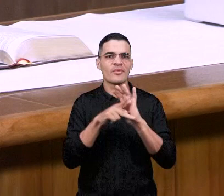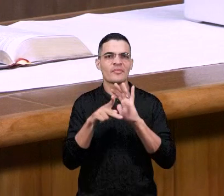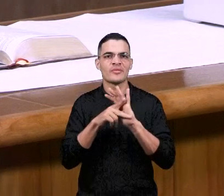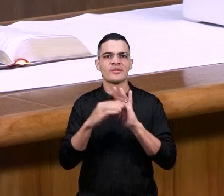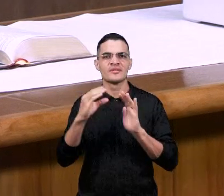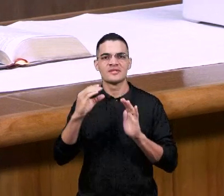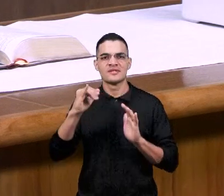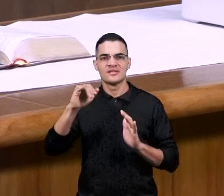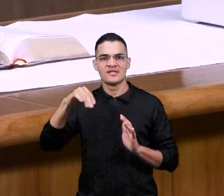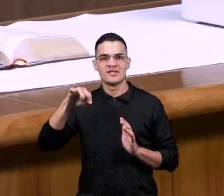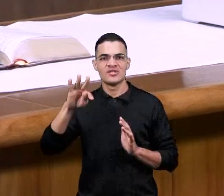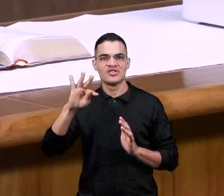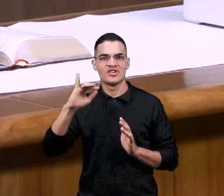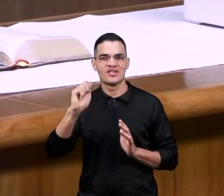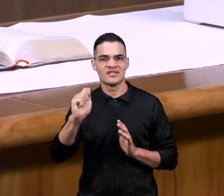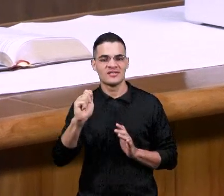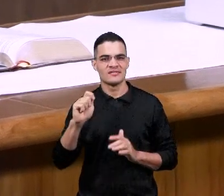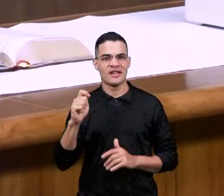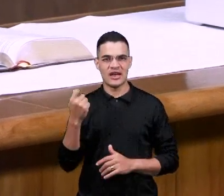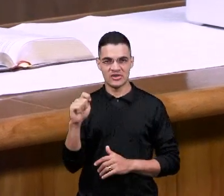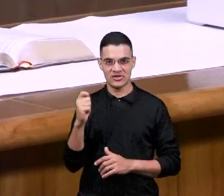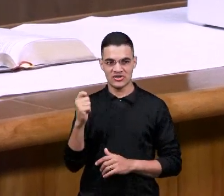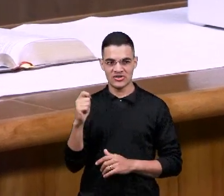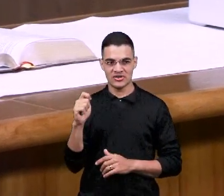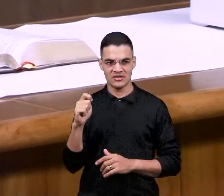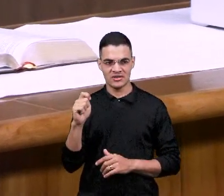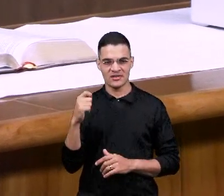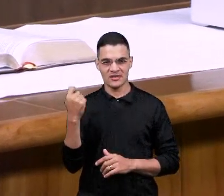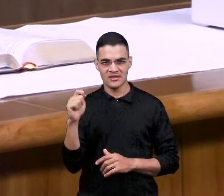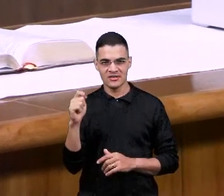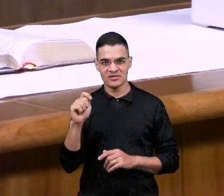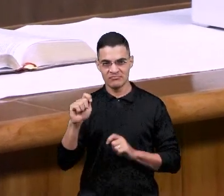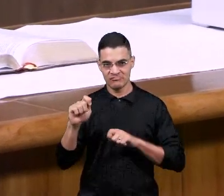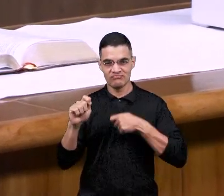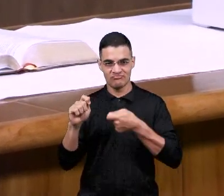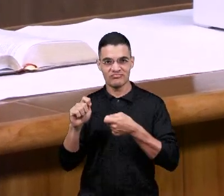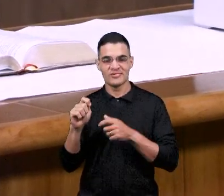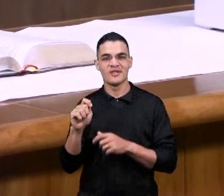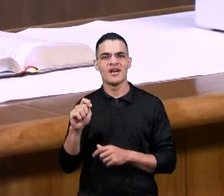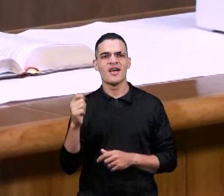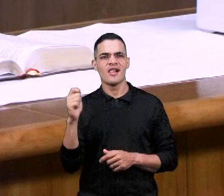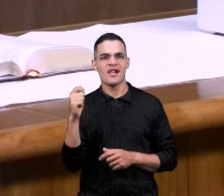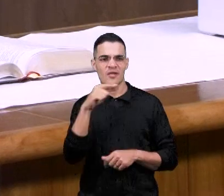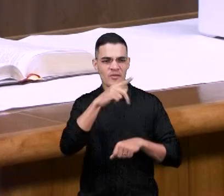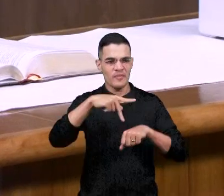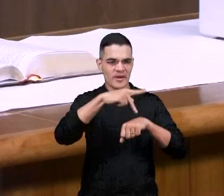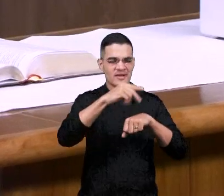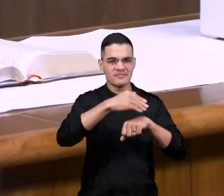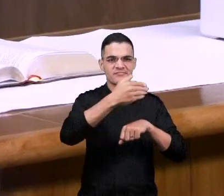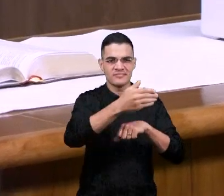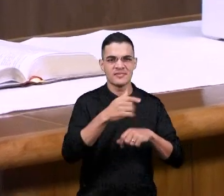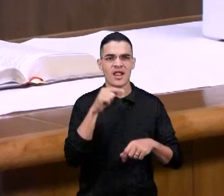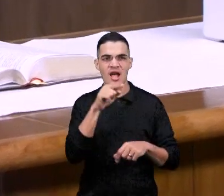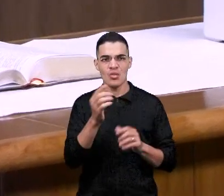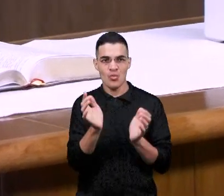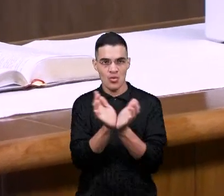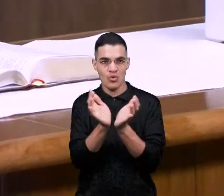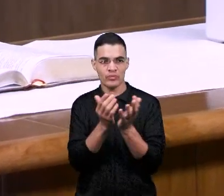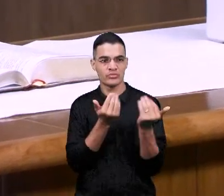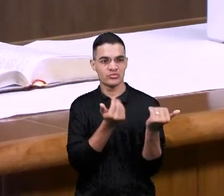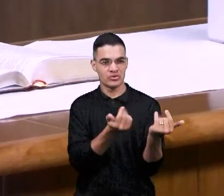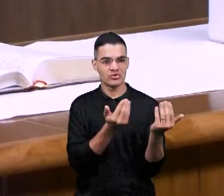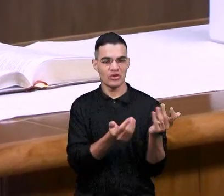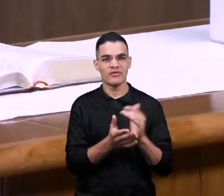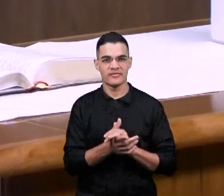sœur Cynthia de l'Argentine. Elle va donner une réponse en espagnol Elle est du groupe de jeunes de l'église de Eramos